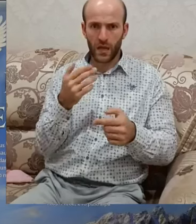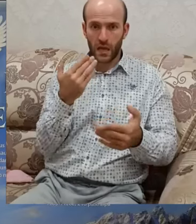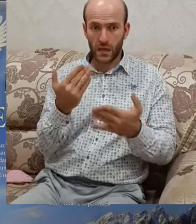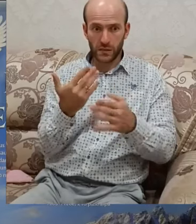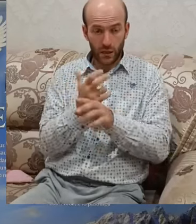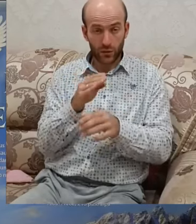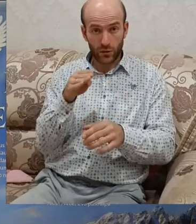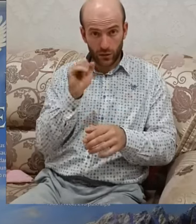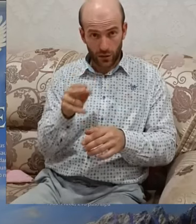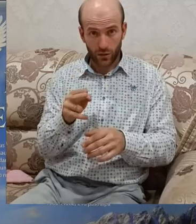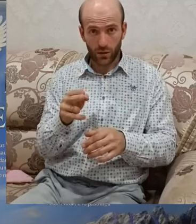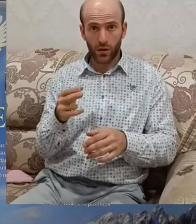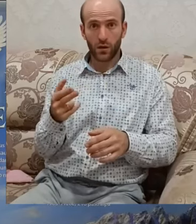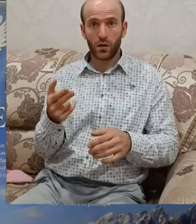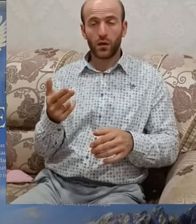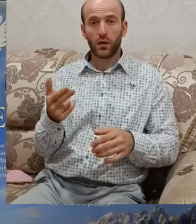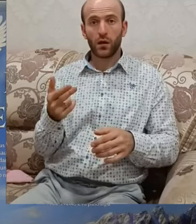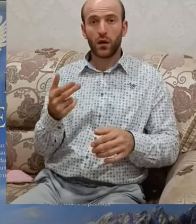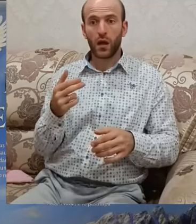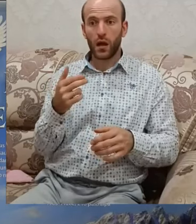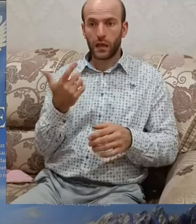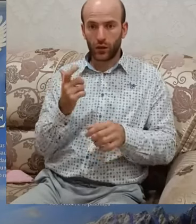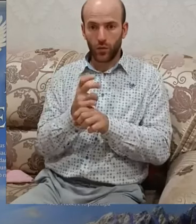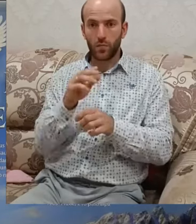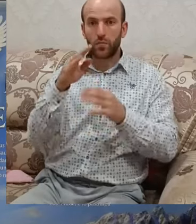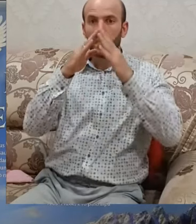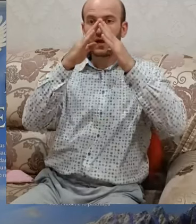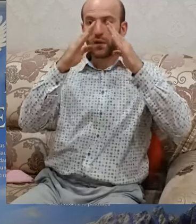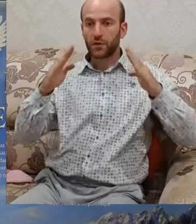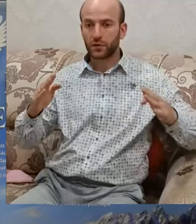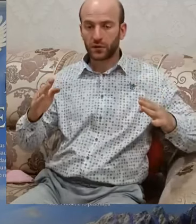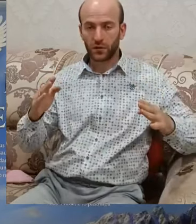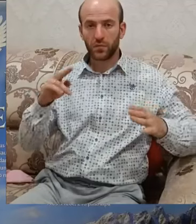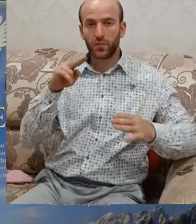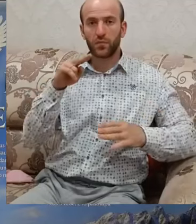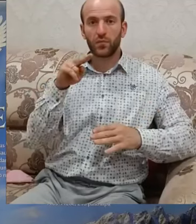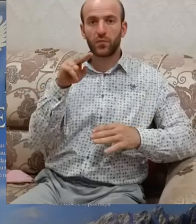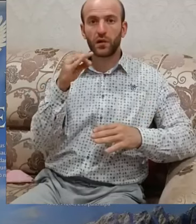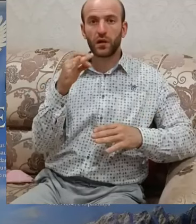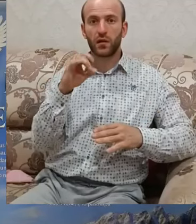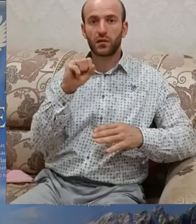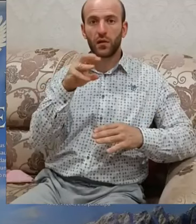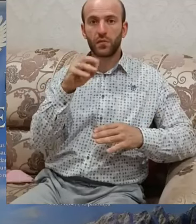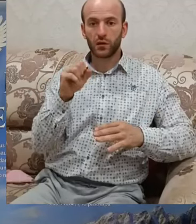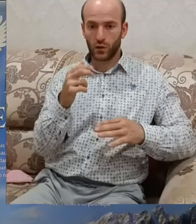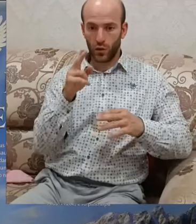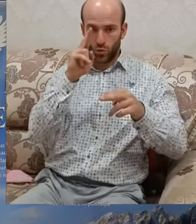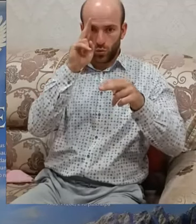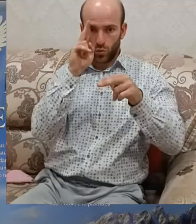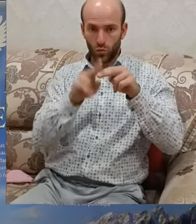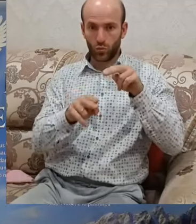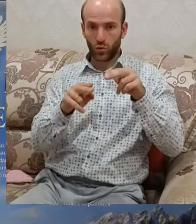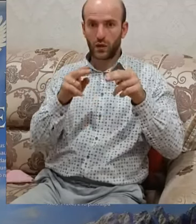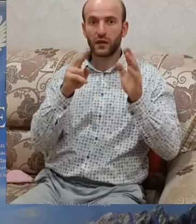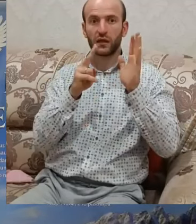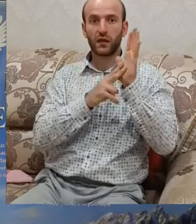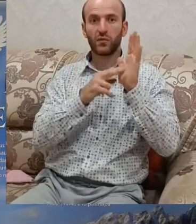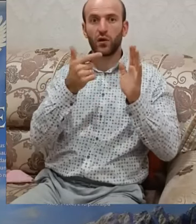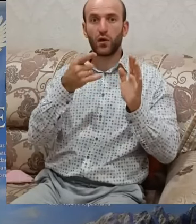так. Tuomet piramidė. Тогда пирамида. Užsibaigė septyniais griaustiniais. Заканчивается семью